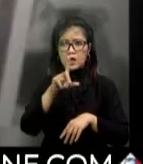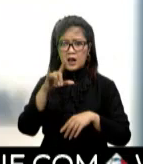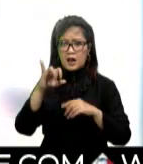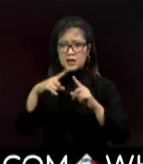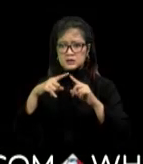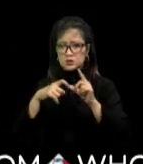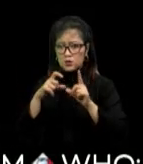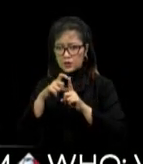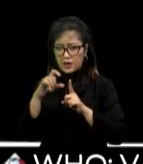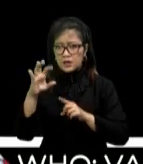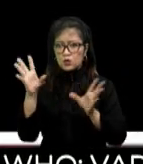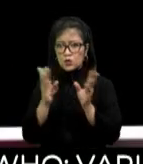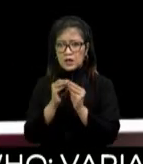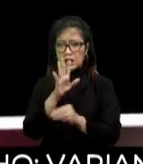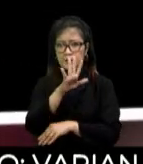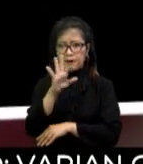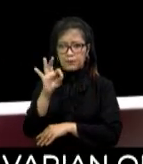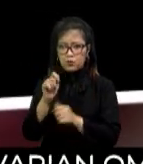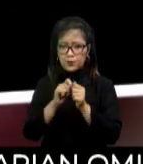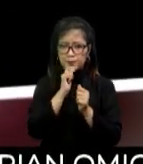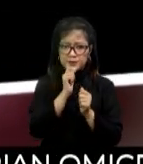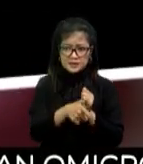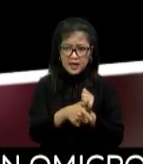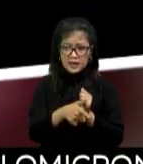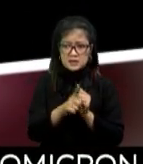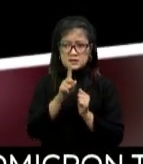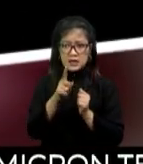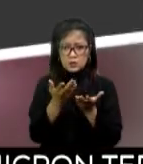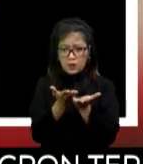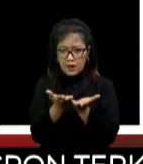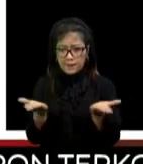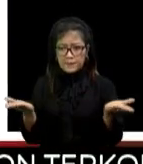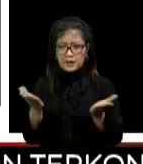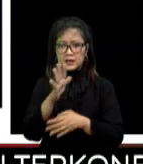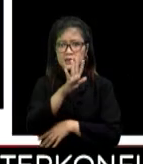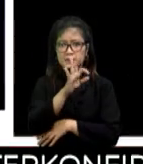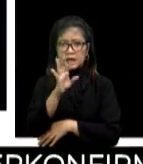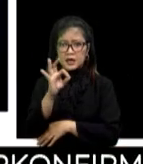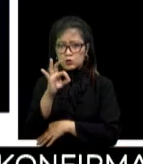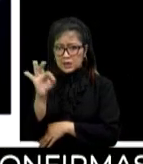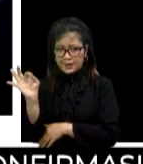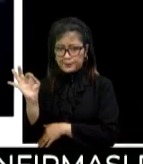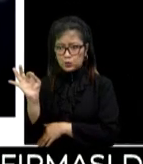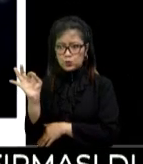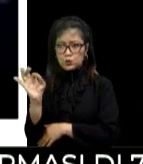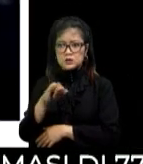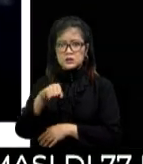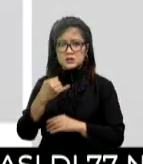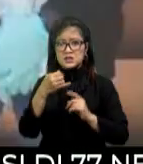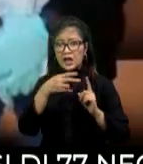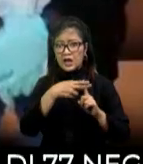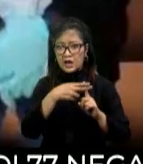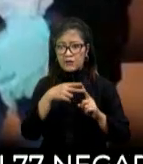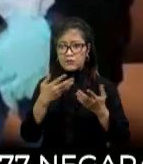50 lembar yang dipesan oleh Jeff Smith dengan harga perlembarnya 500.000 Rupiah jesuit sendiri baru saja bebas